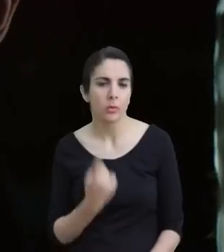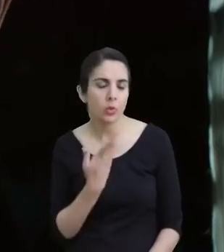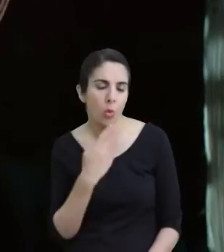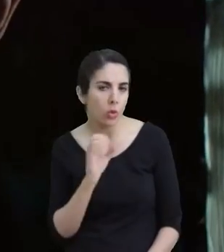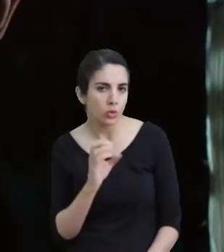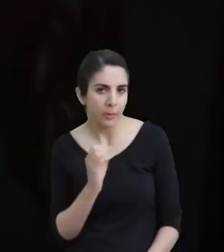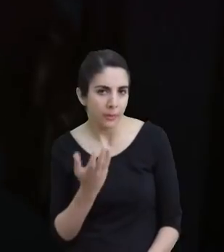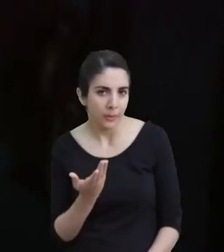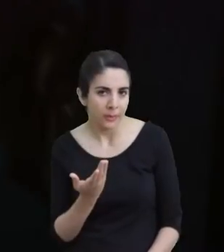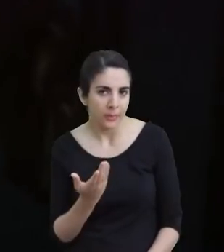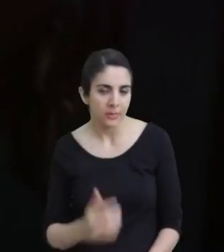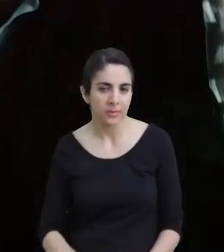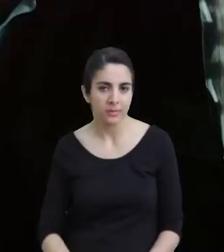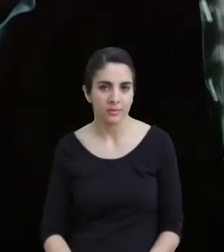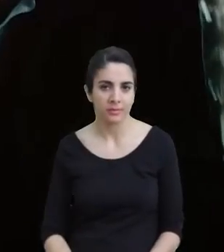Yok bir şey hocam.